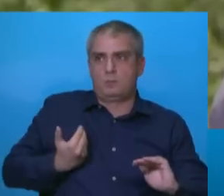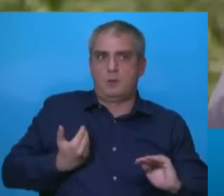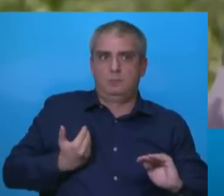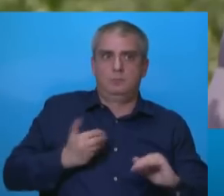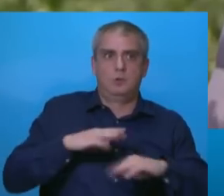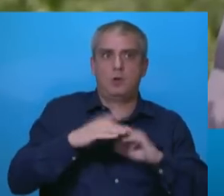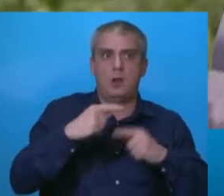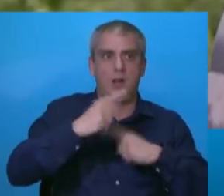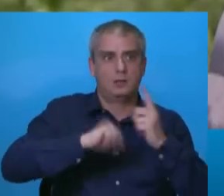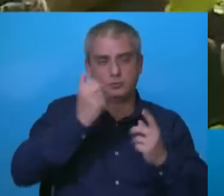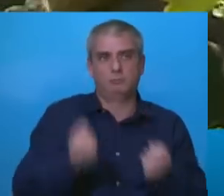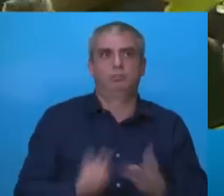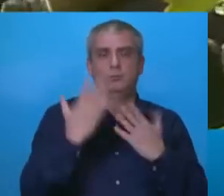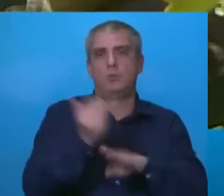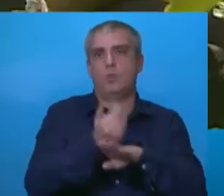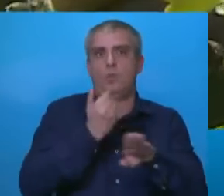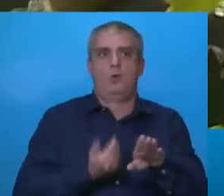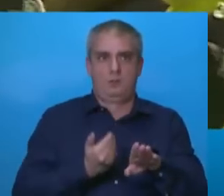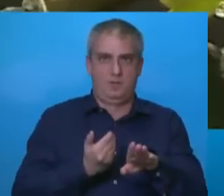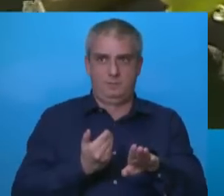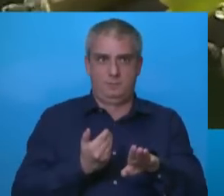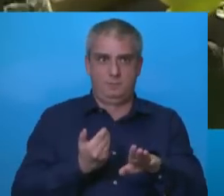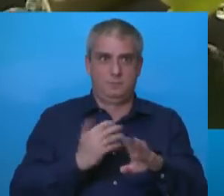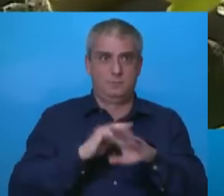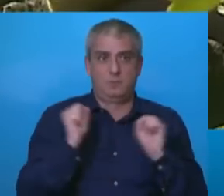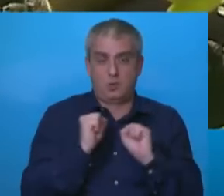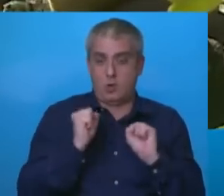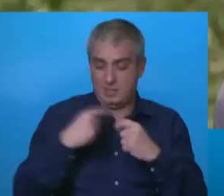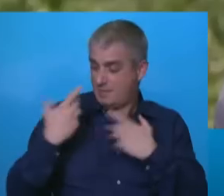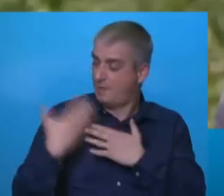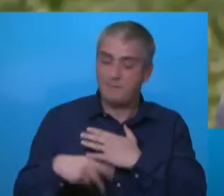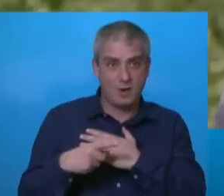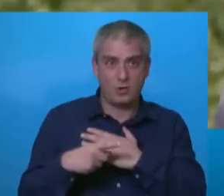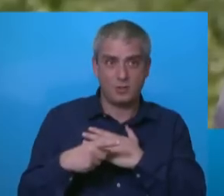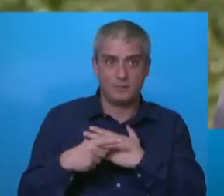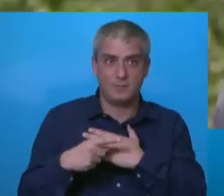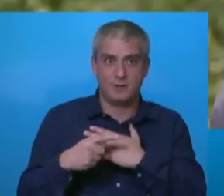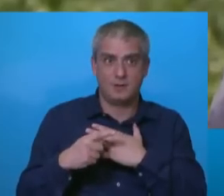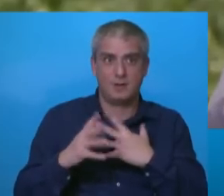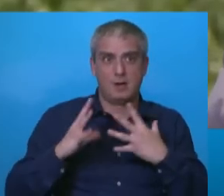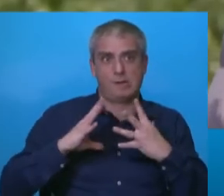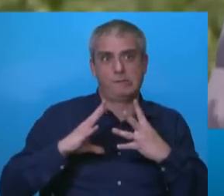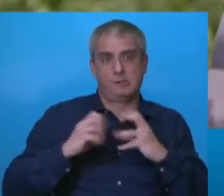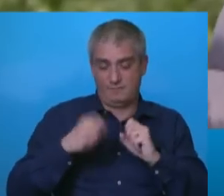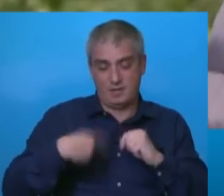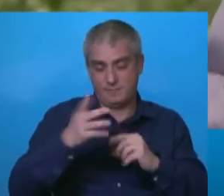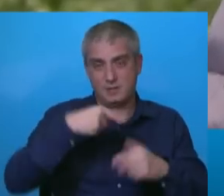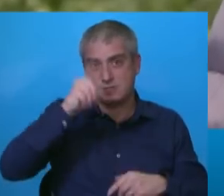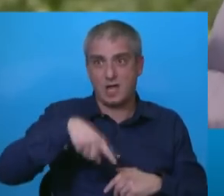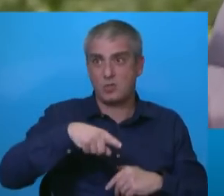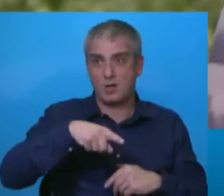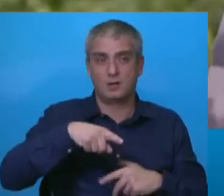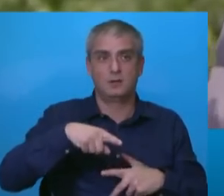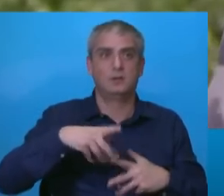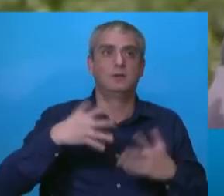הגל הראשון פרח והפשיל מוקדם. הקור של הימים האחרונים, וכנראה הקור שצפוי לנו בחודש